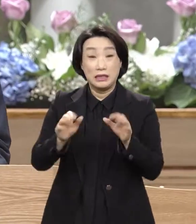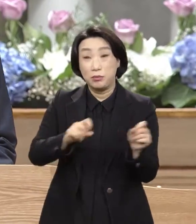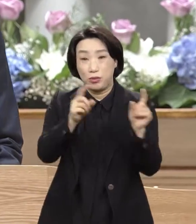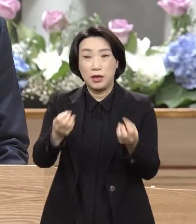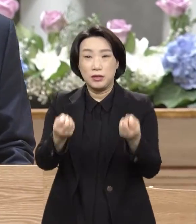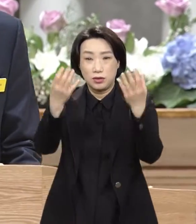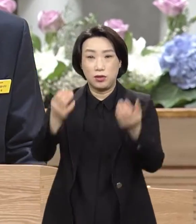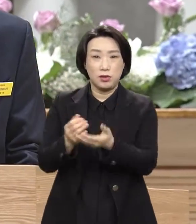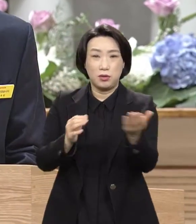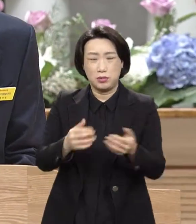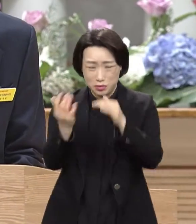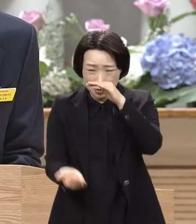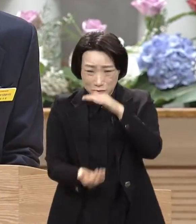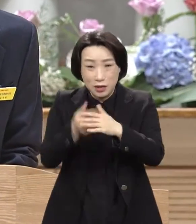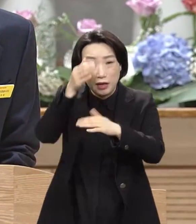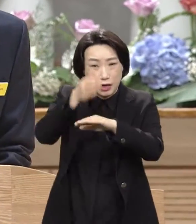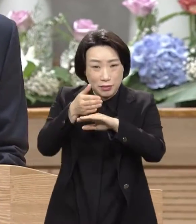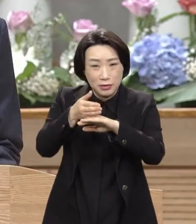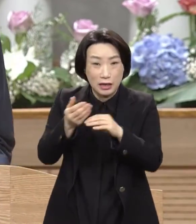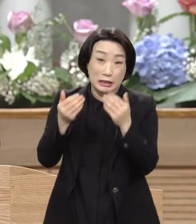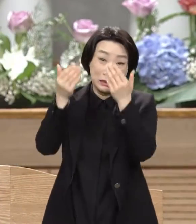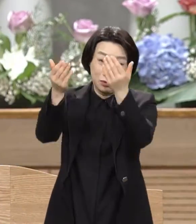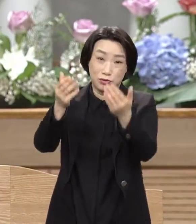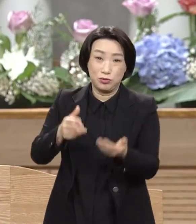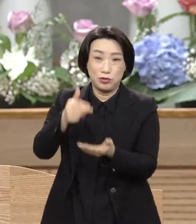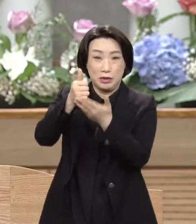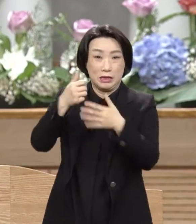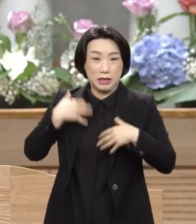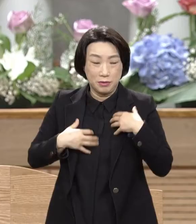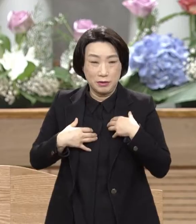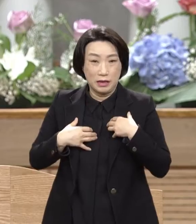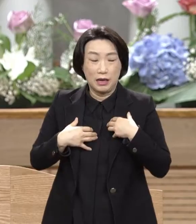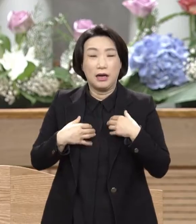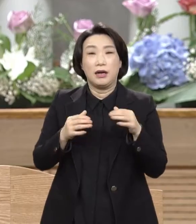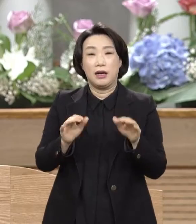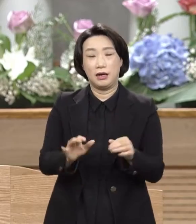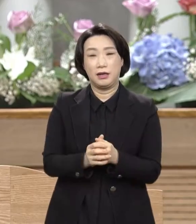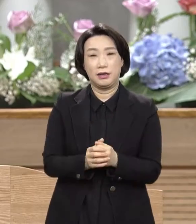부활주일에 세상에 감사하고 주님을 기쁘시게 하고